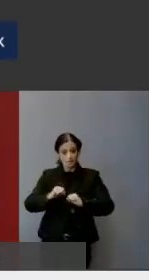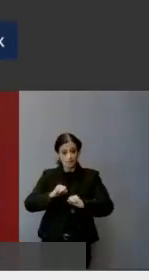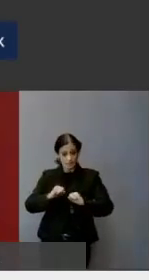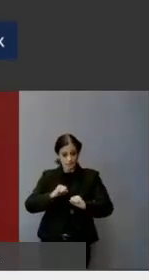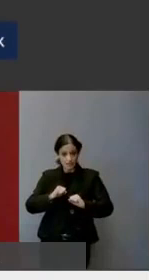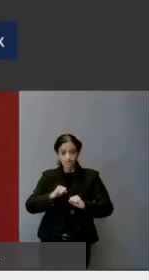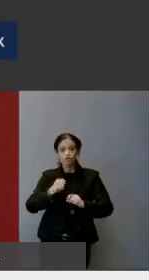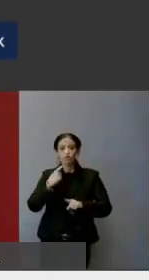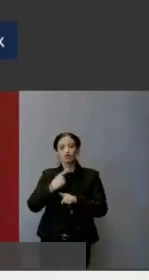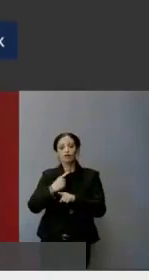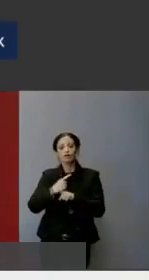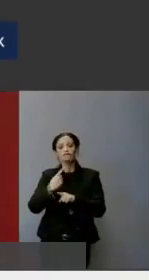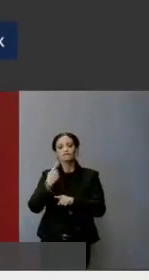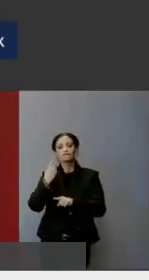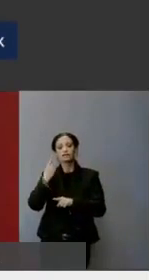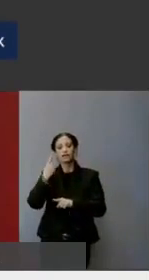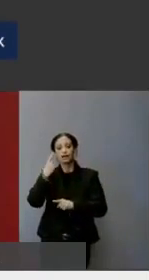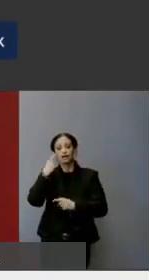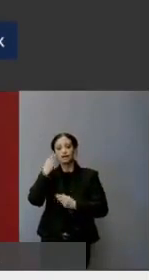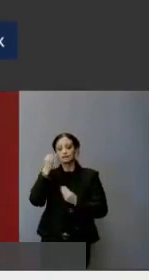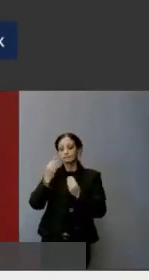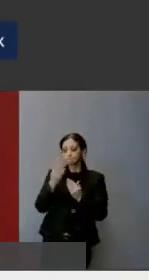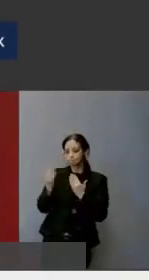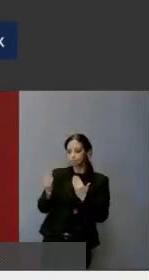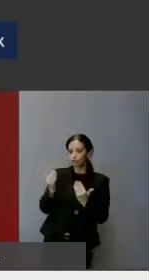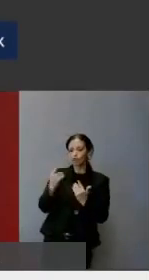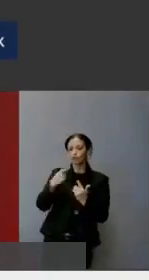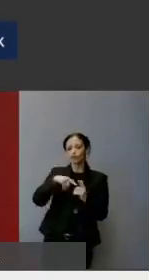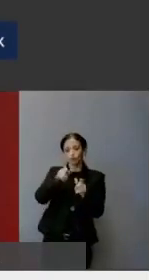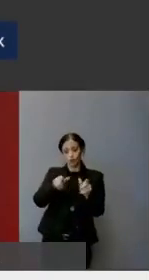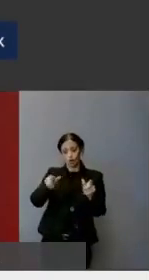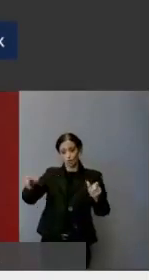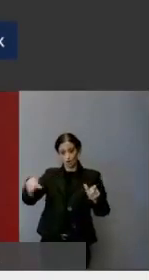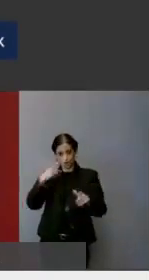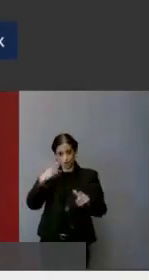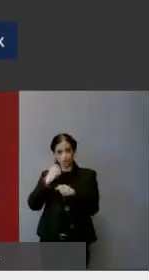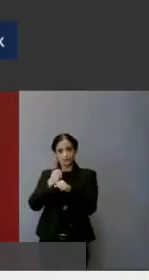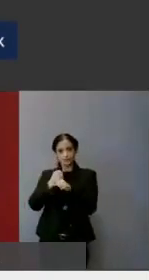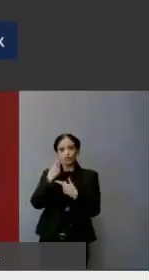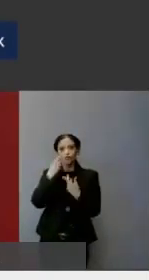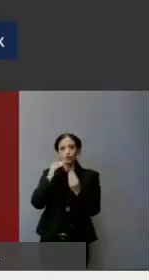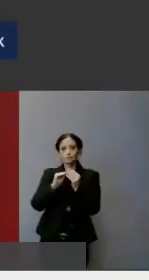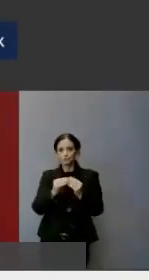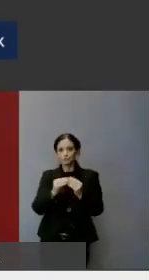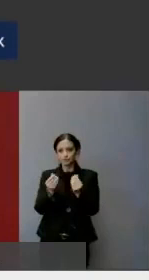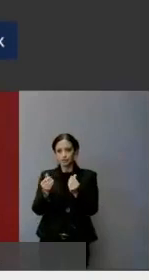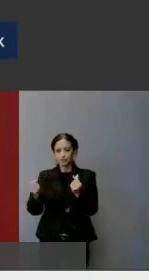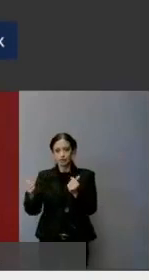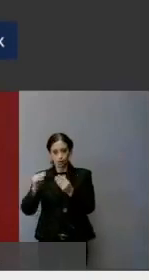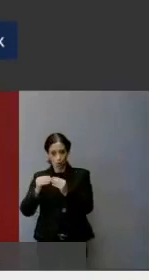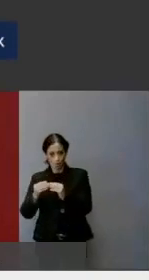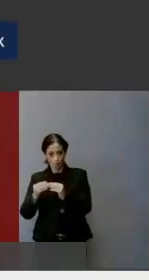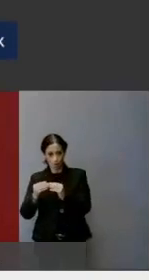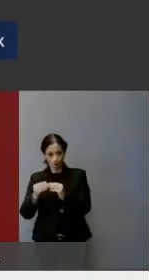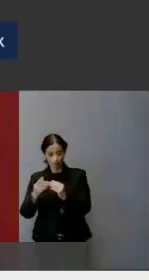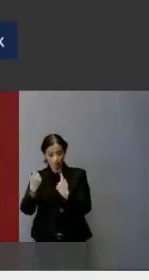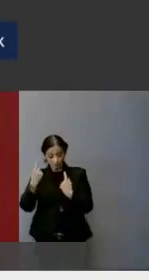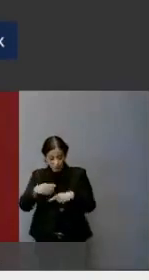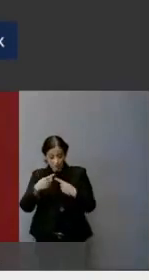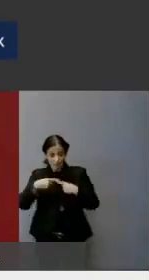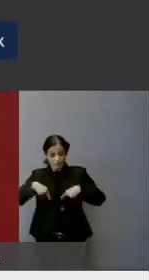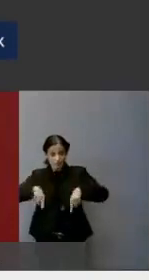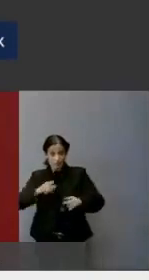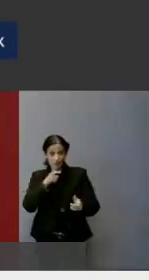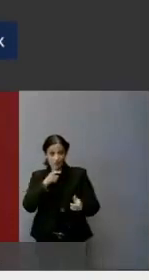contestualmente con i diversi operatori sulle soluzioni e da questo dialogo nasce il progetto che presenteremo